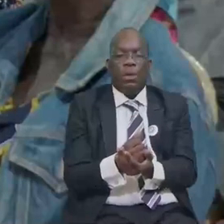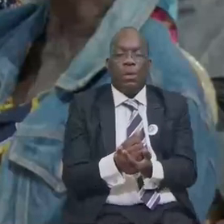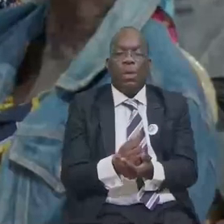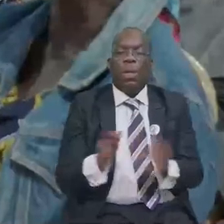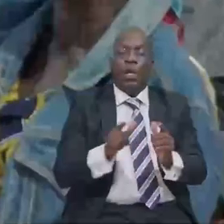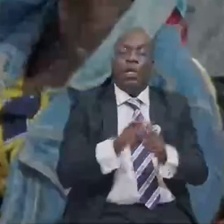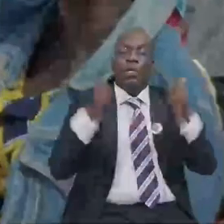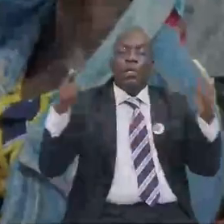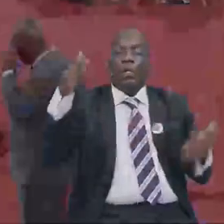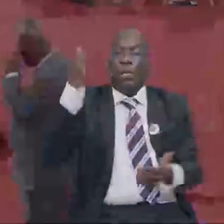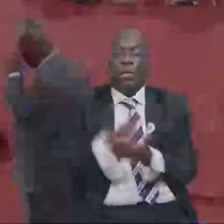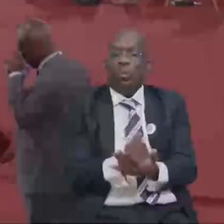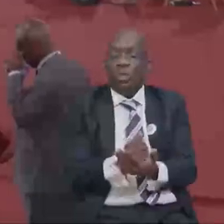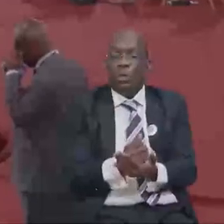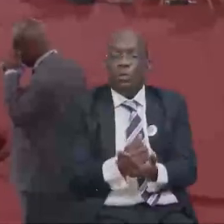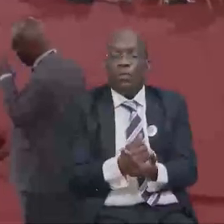Amen.